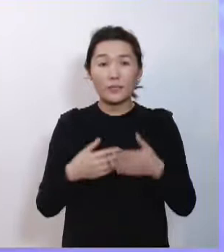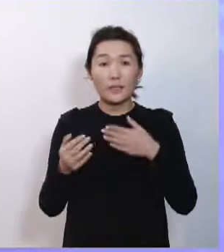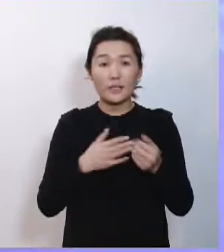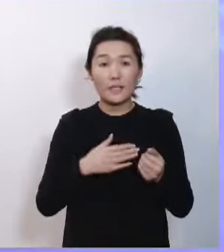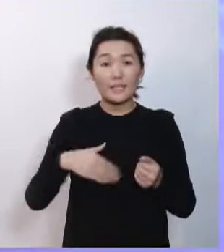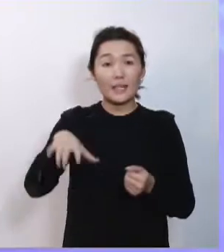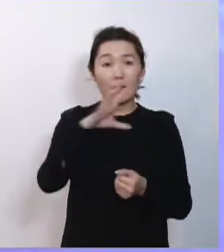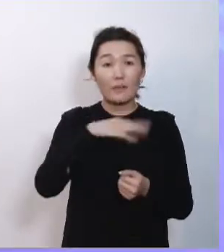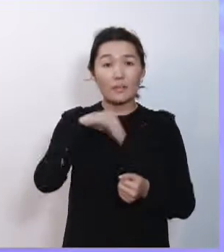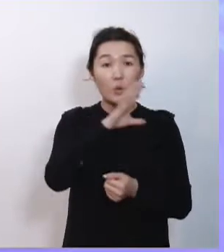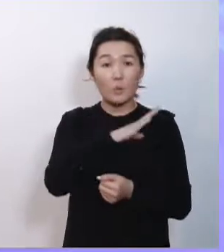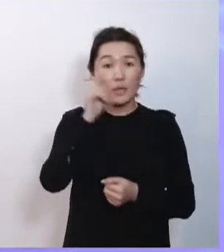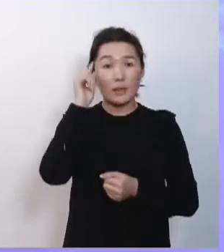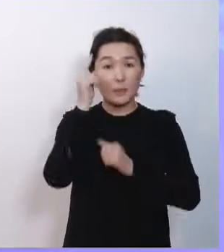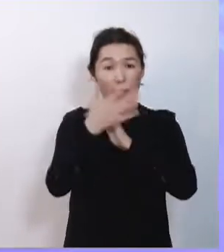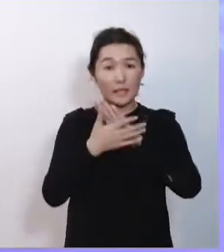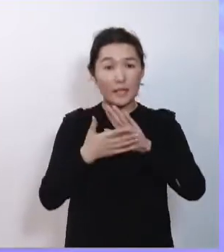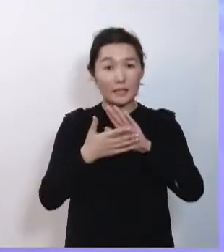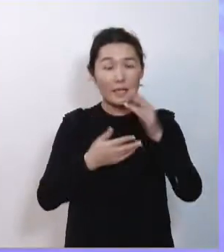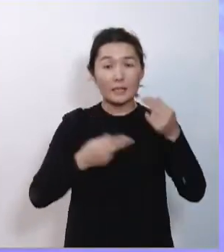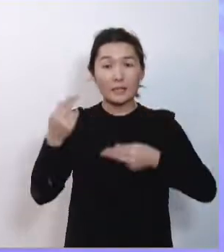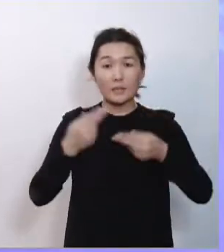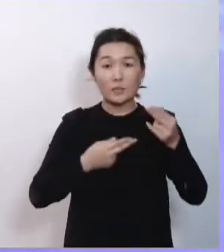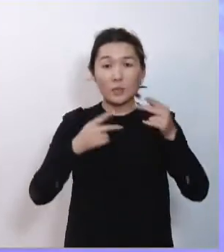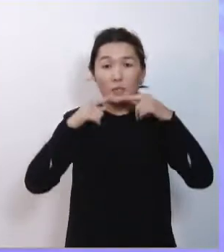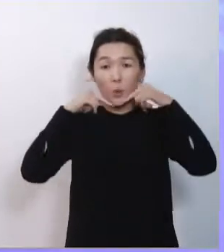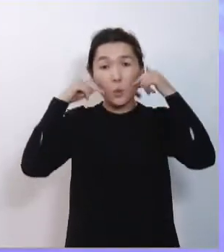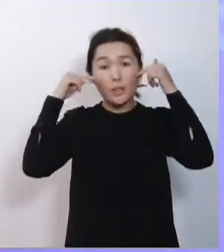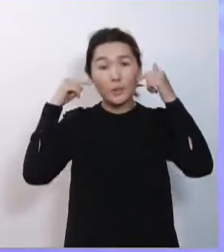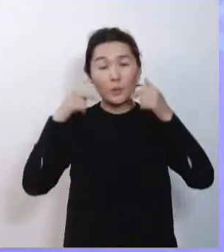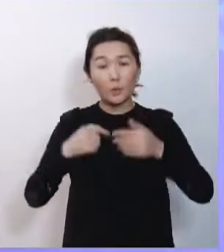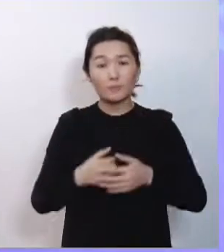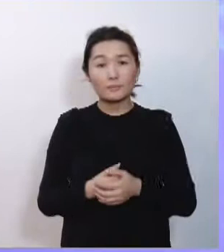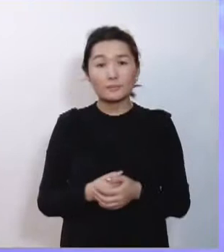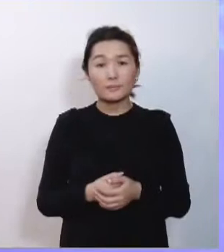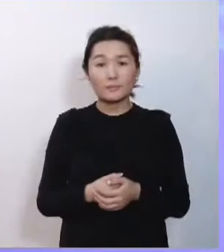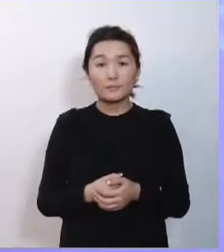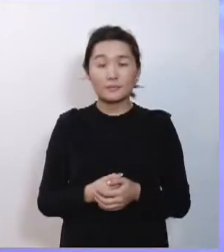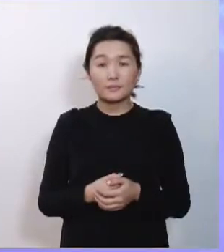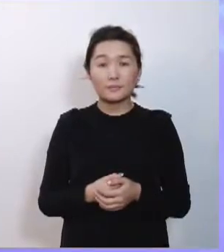Если все было понятно, нарисуйте улыбку.